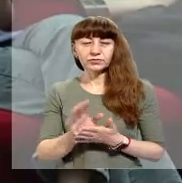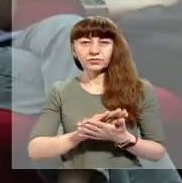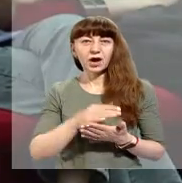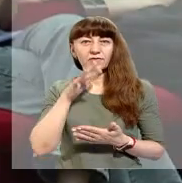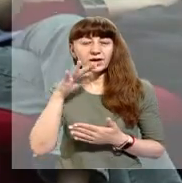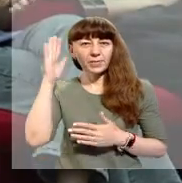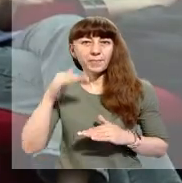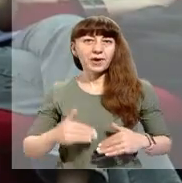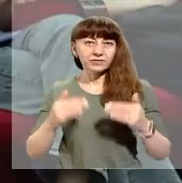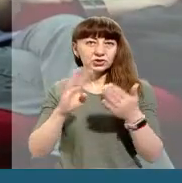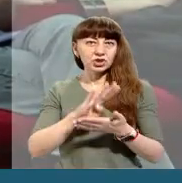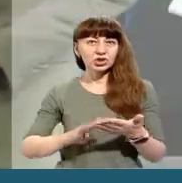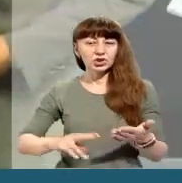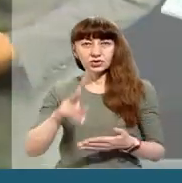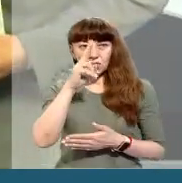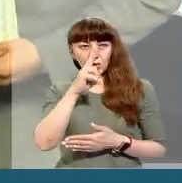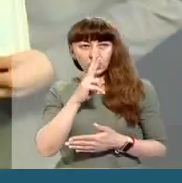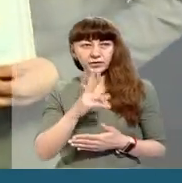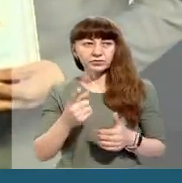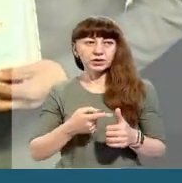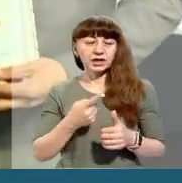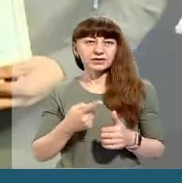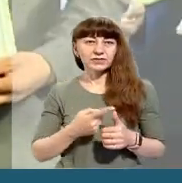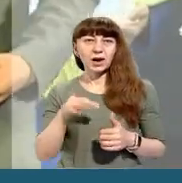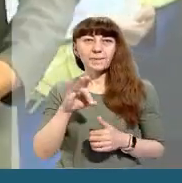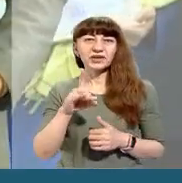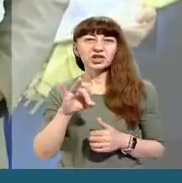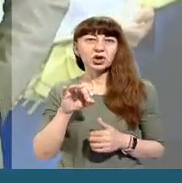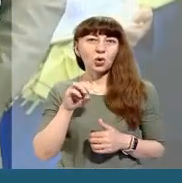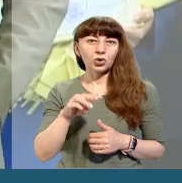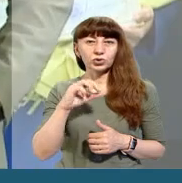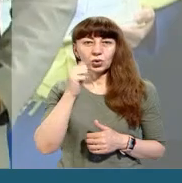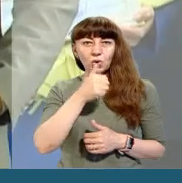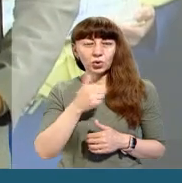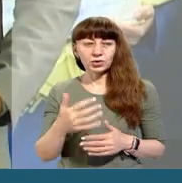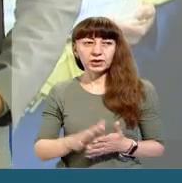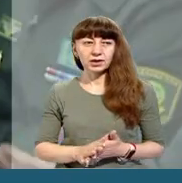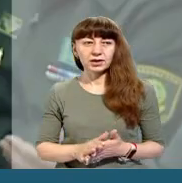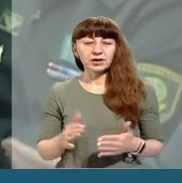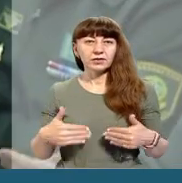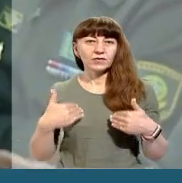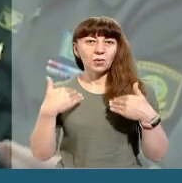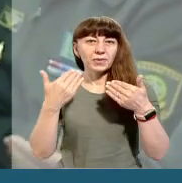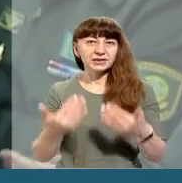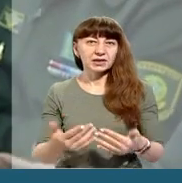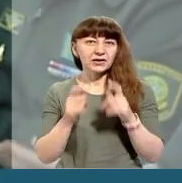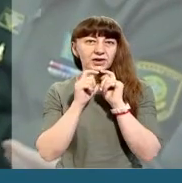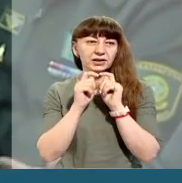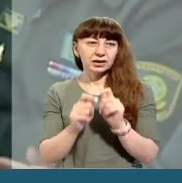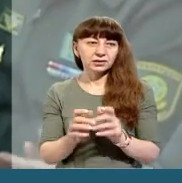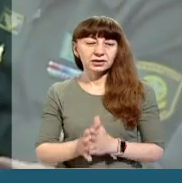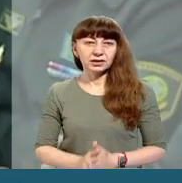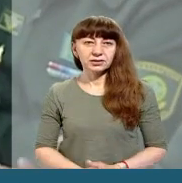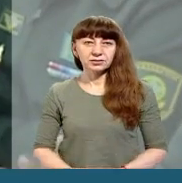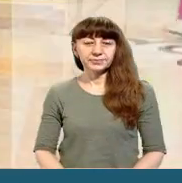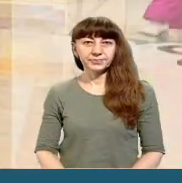ерлігі еленіп, жыл патриоты номинациясының иегері атанды. Мерей өстем болып марапаталған азамат бұл жұмыла білген көптің еңбегі